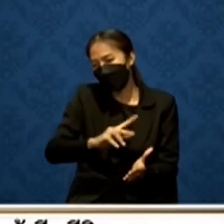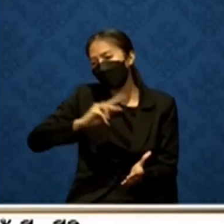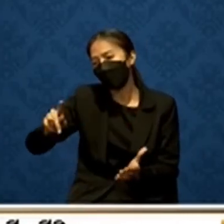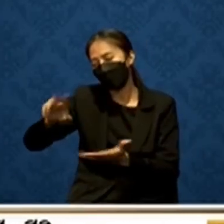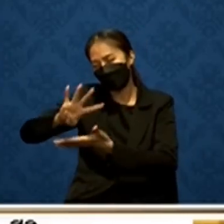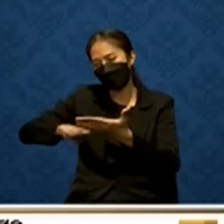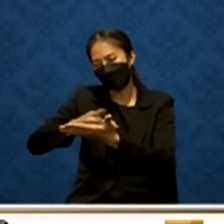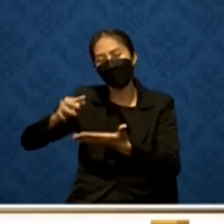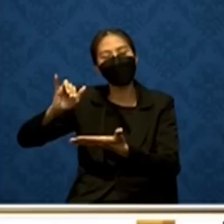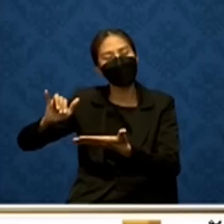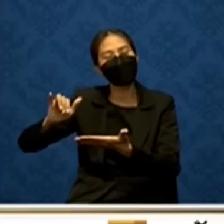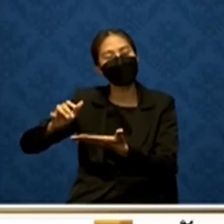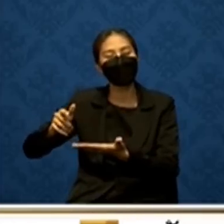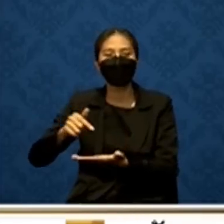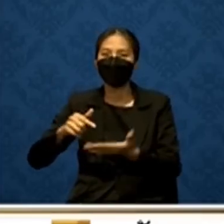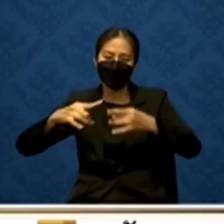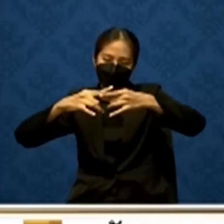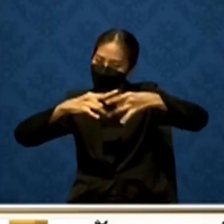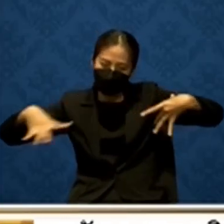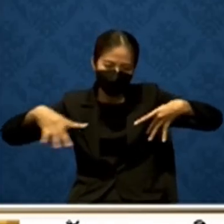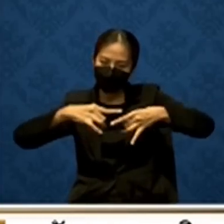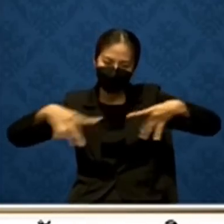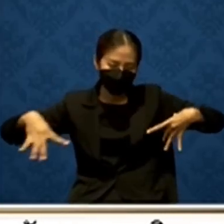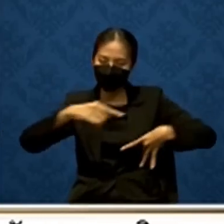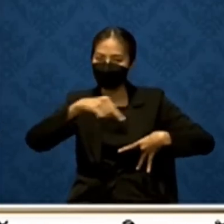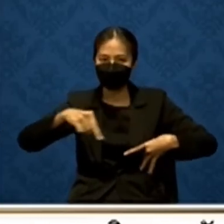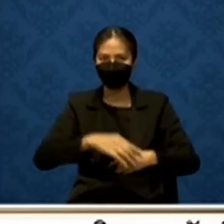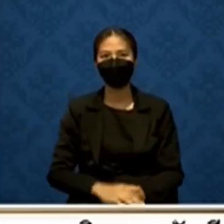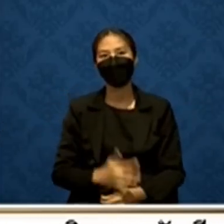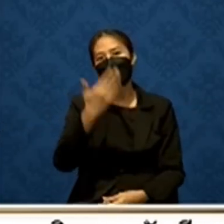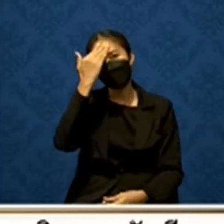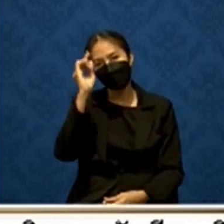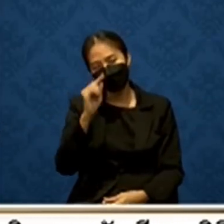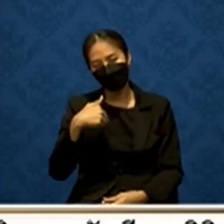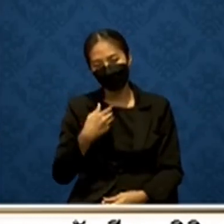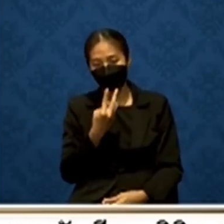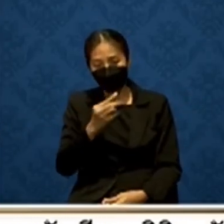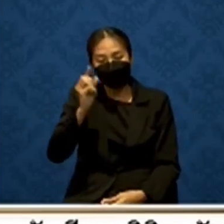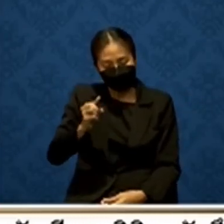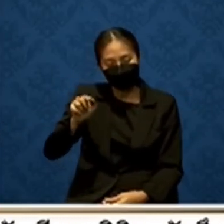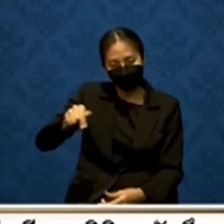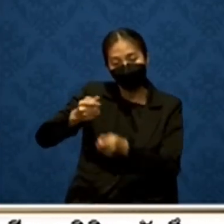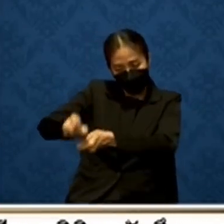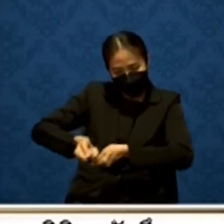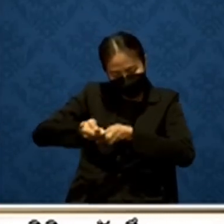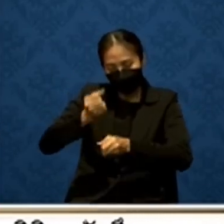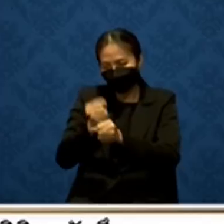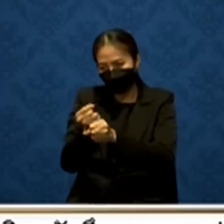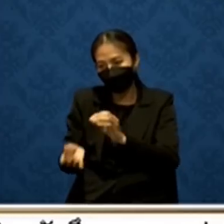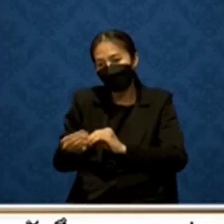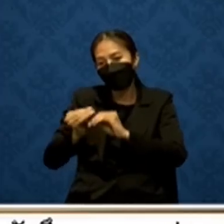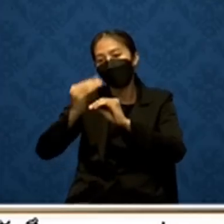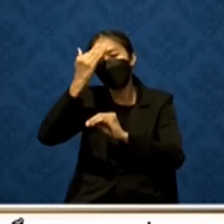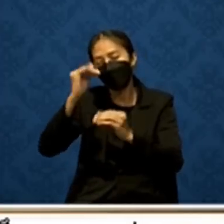ัี้ไมต้ปกอย่างแรงครั เพรวเราคิดกเรื่องขพาารเกษตทจะตองเพิมขึ้นตอนนี้ราคาสิค้าก